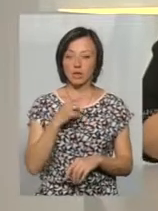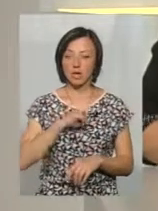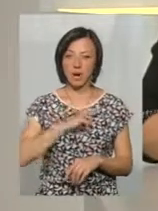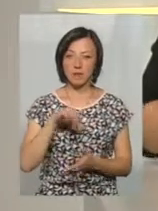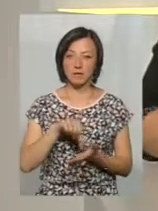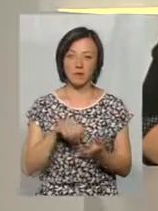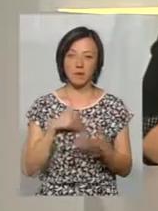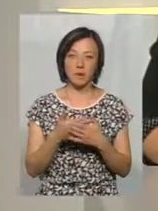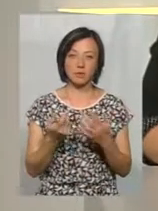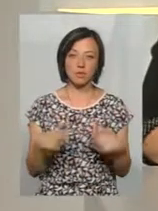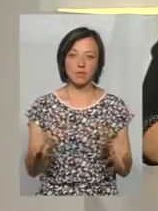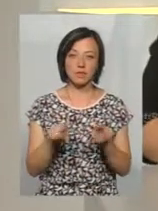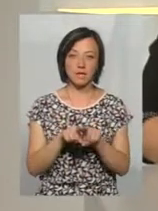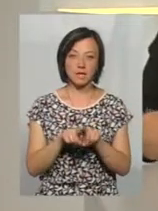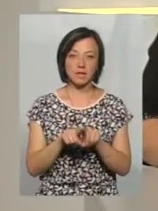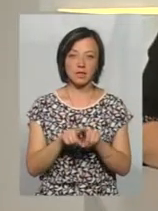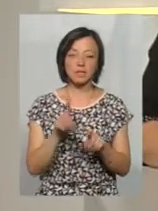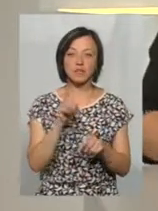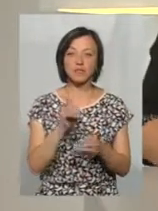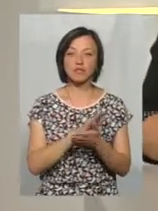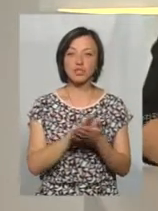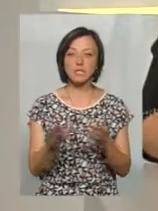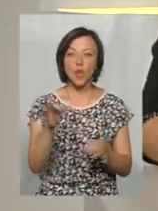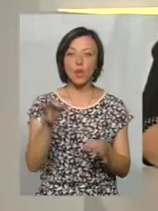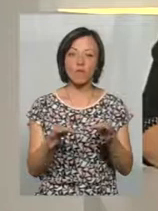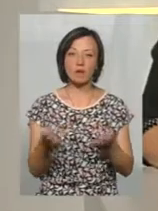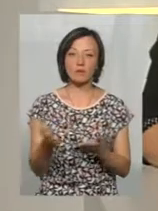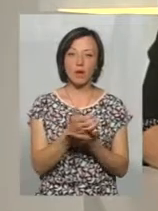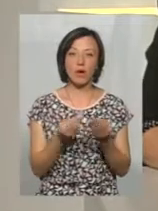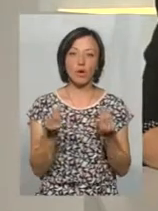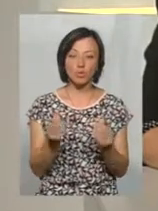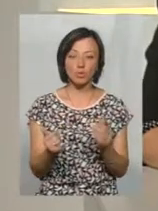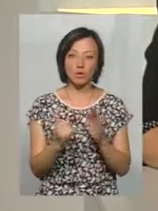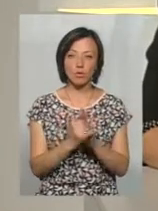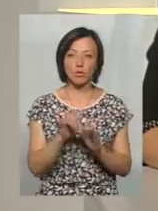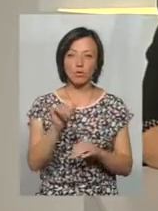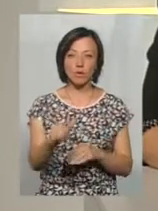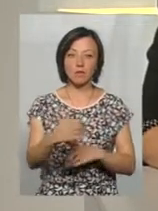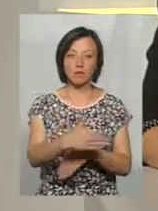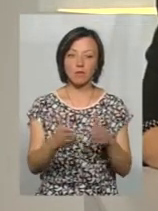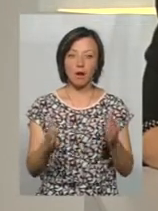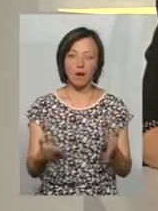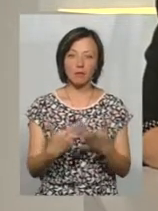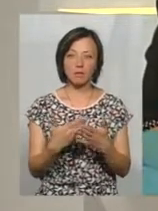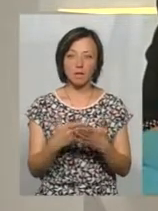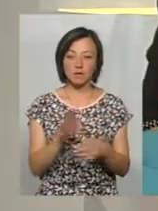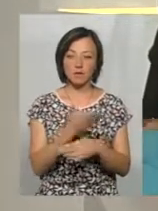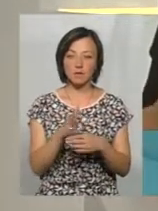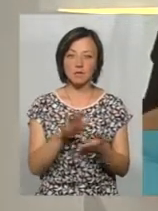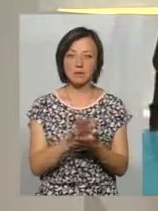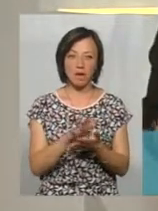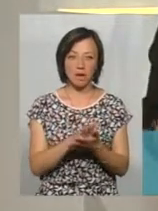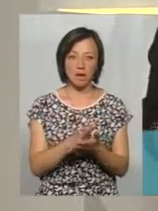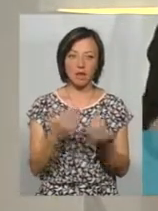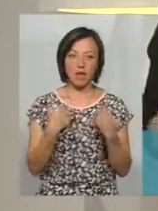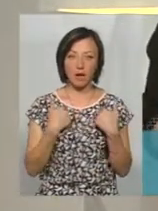представник громадської організації там за чисте довкілля. Mm-hmm. Ми збираємо гроші, щоб встановити вас тут баки, там, до прикладу, для сортування сміття.